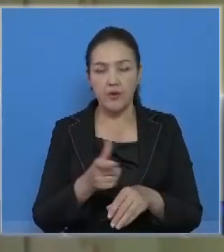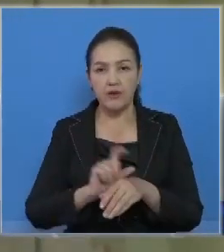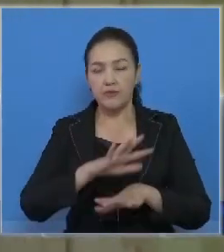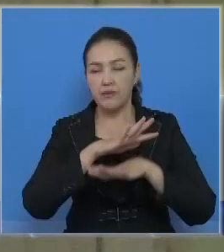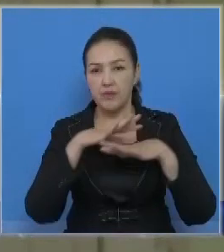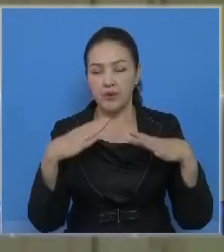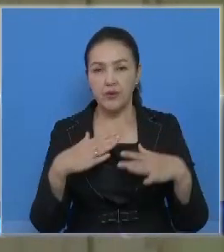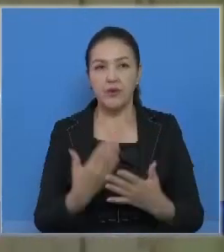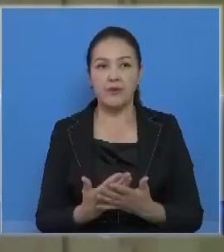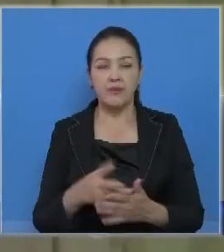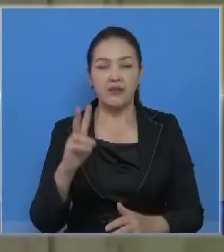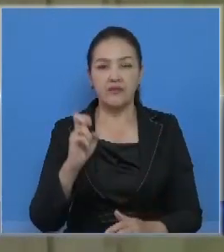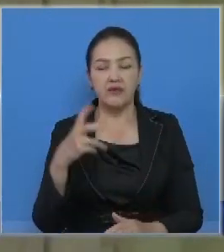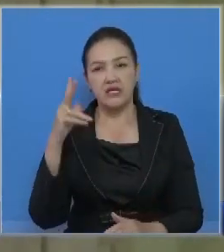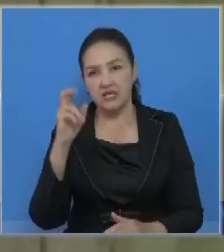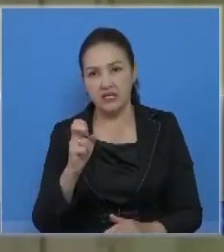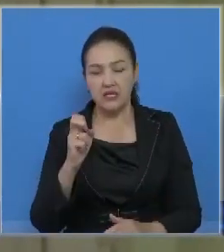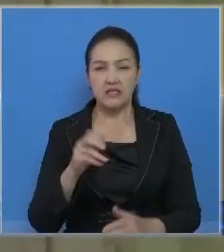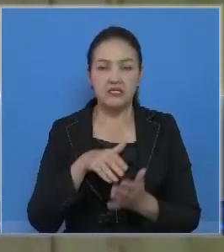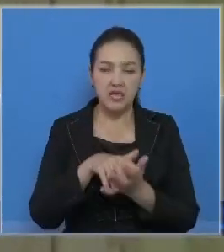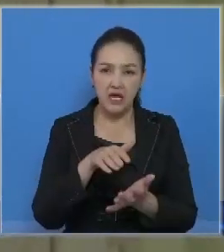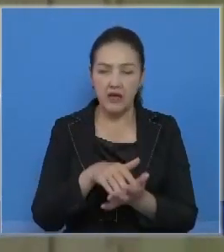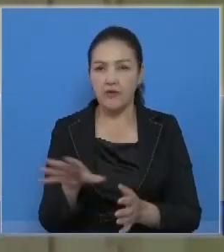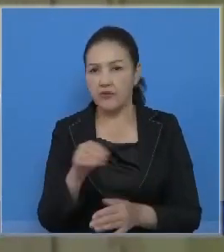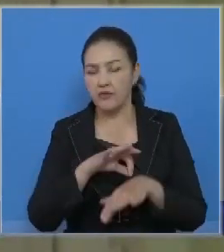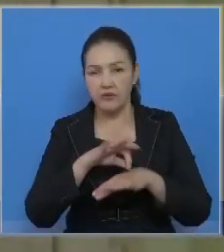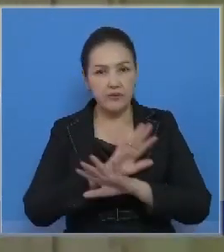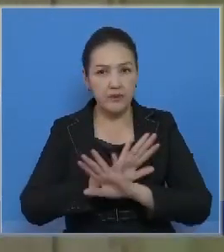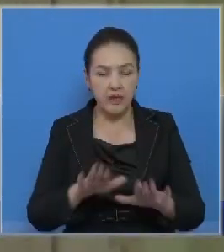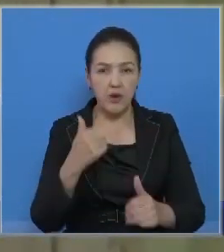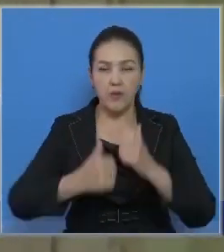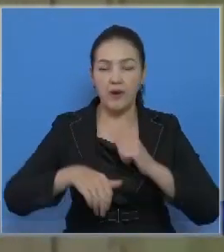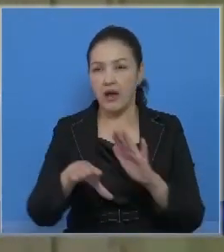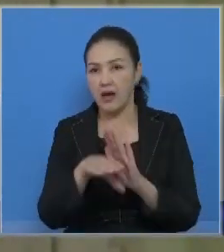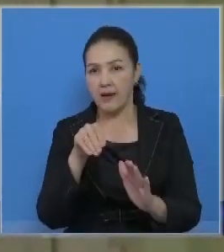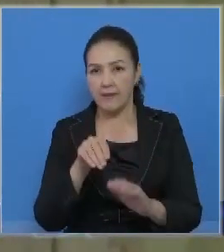200, где-то 300 заявок, но не все проходят конкурс, отбор.